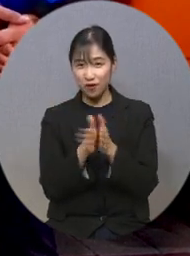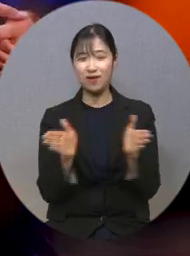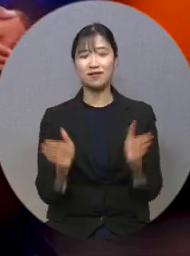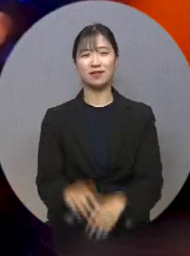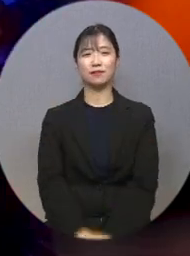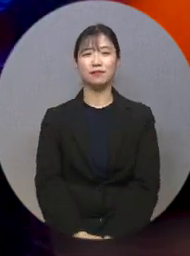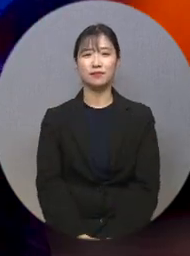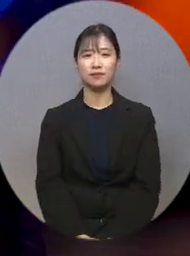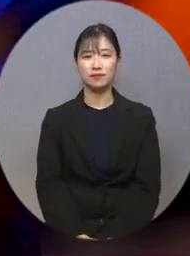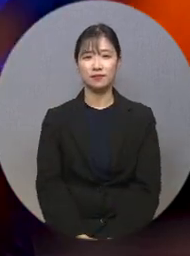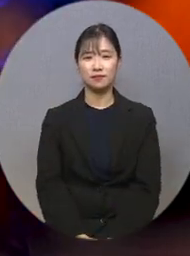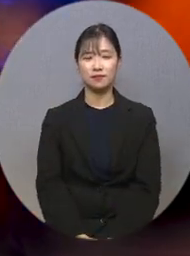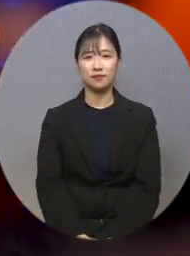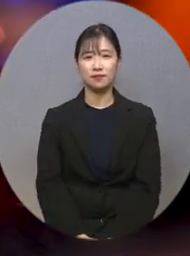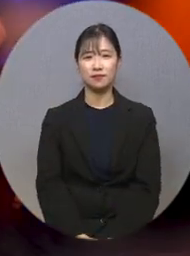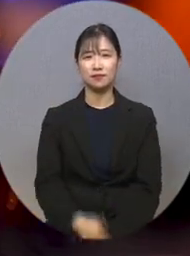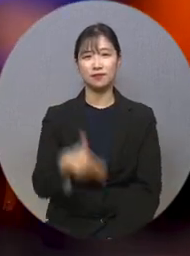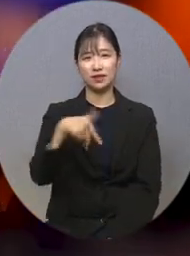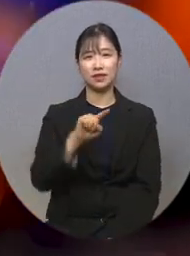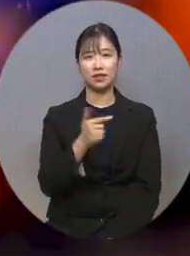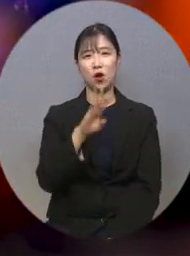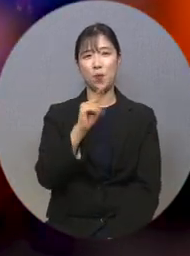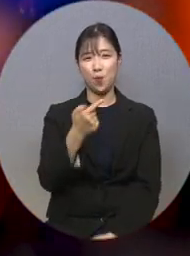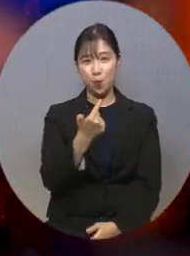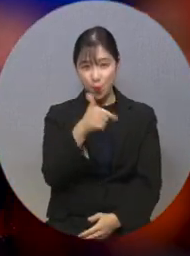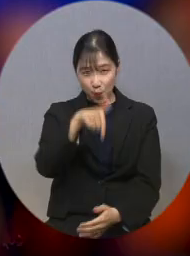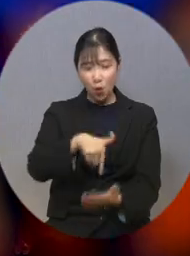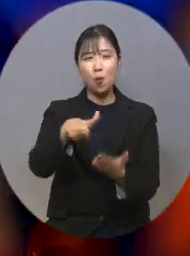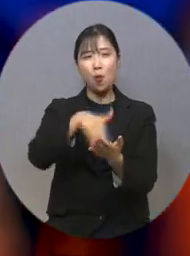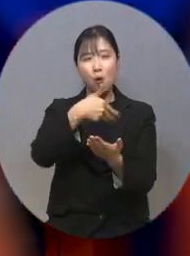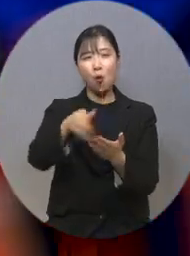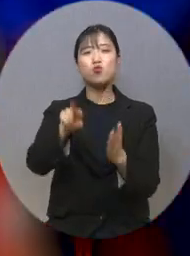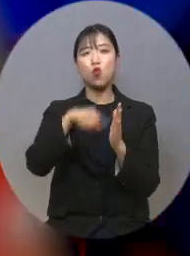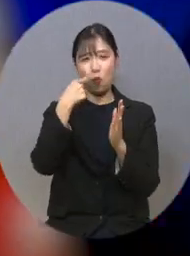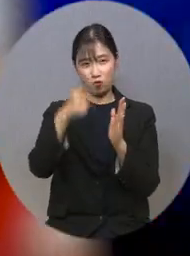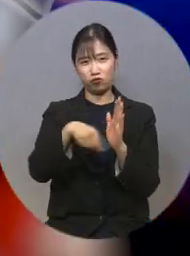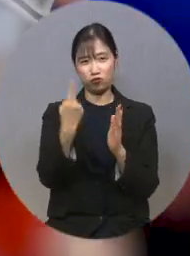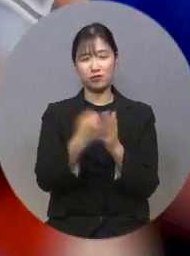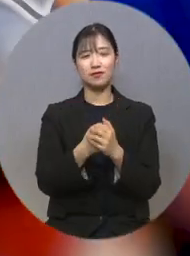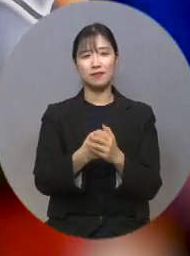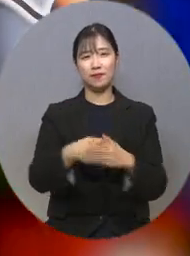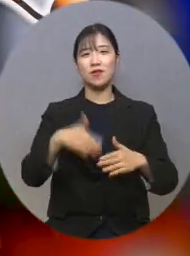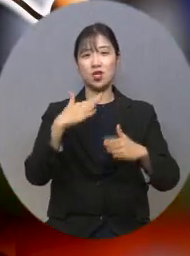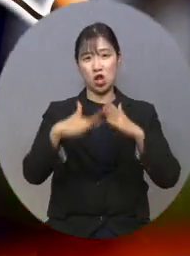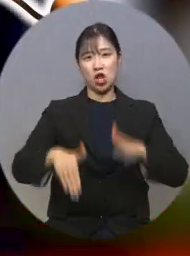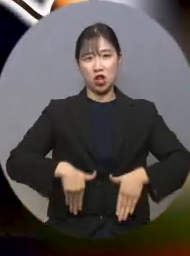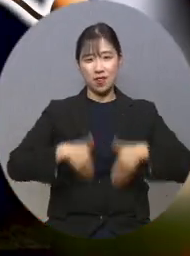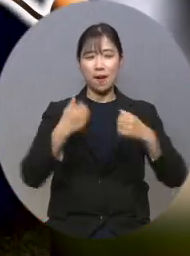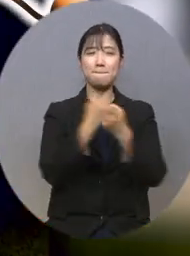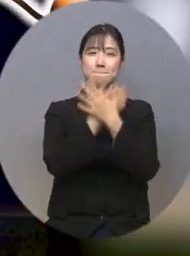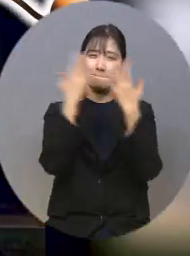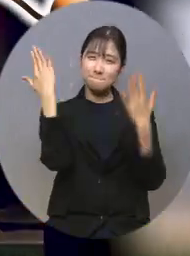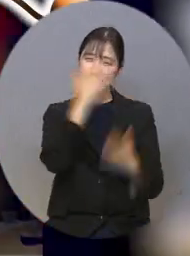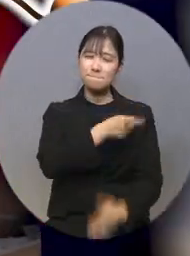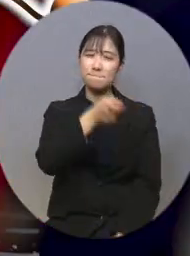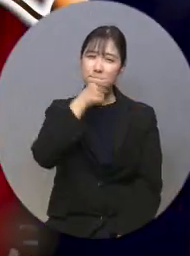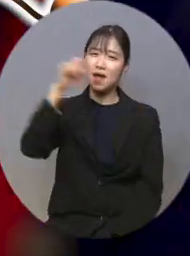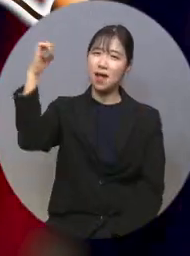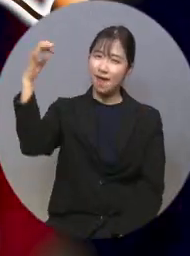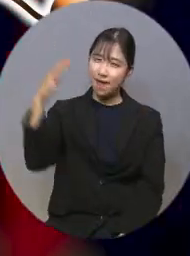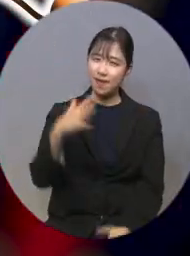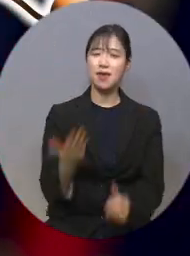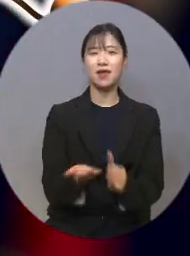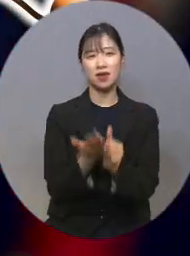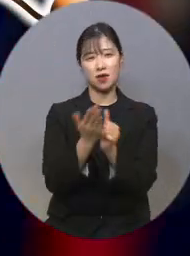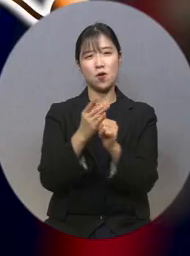들어갑니다. 네, 전복 볶음 고추장 소개드리겠습니다. 남도의 밝은 물과 햇살이 키운 100%